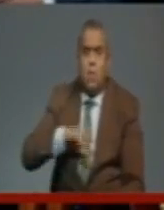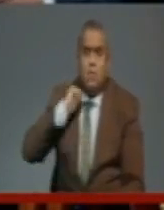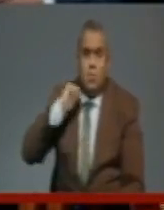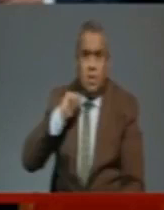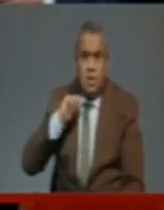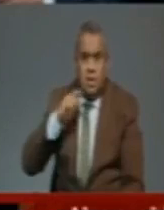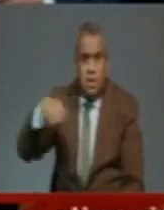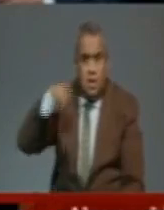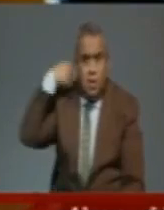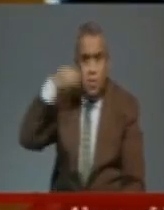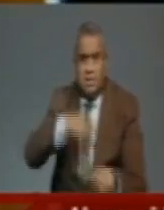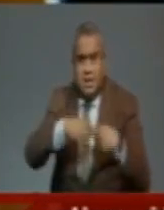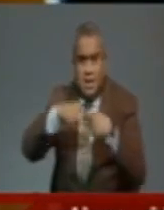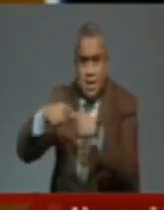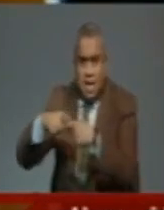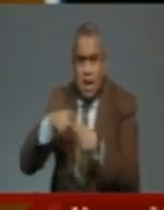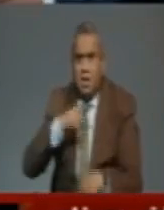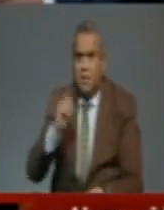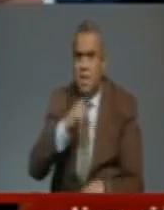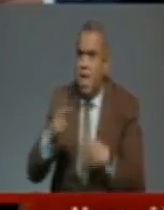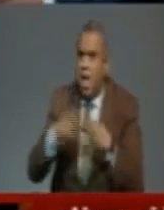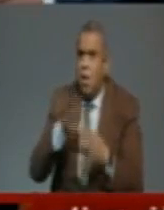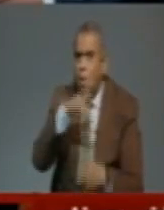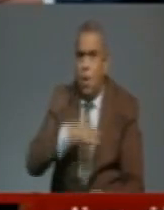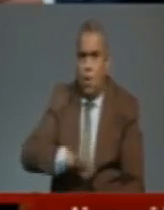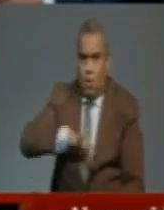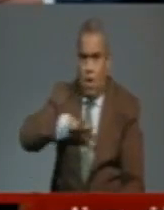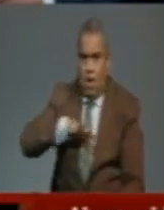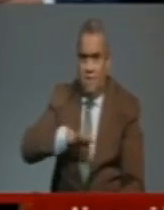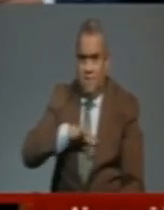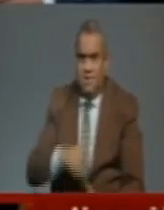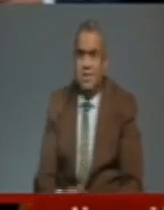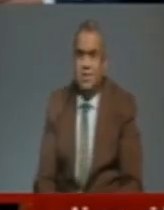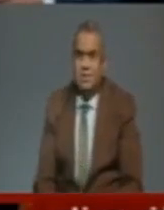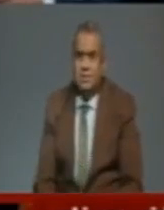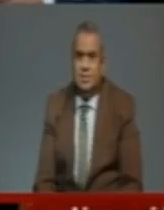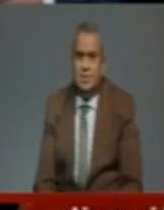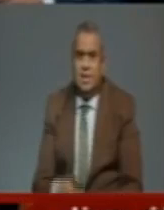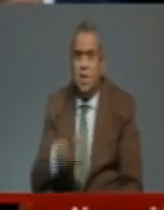النقل يعمل كده مش انت؟ لا خايف. لا ايه؟